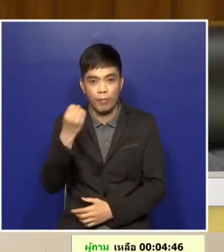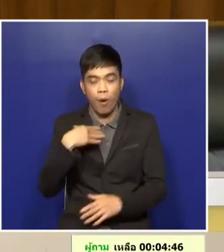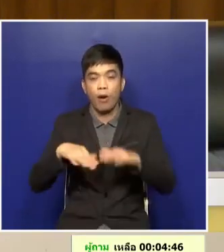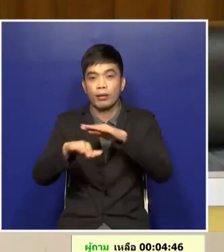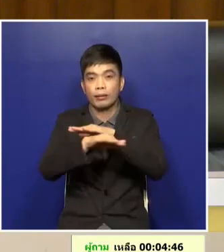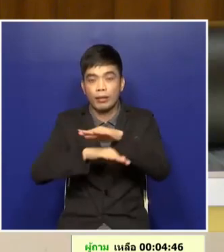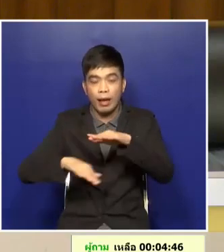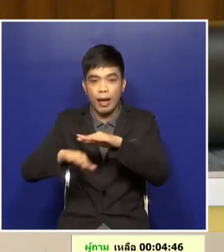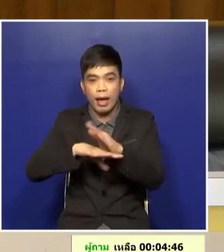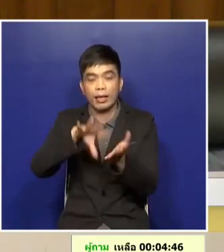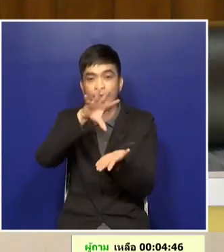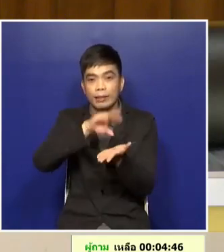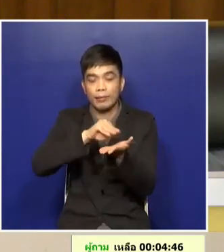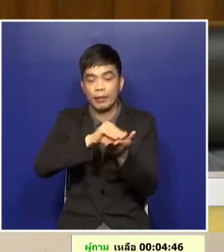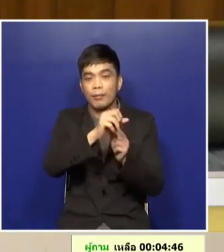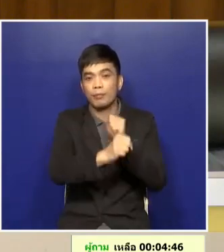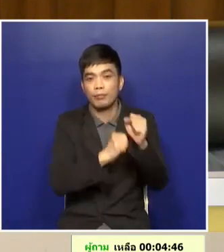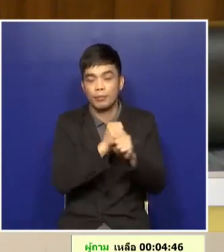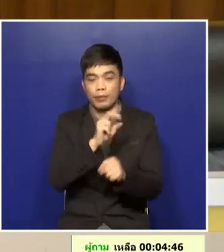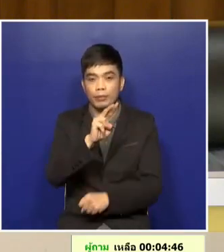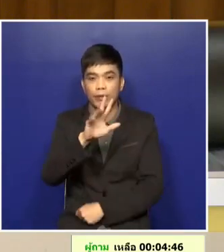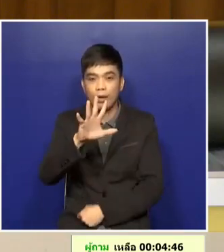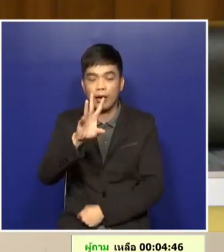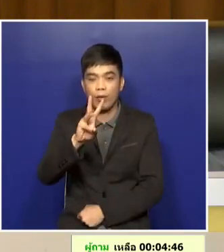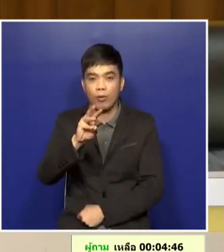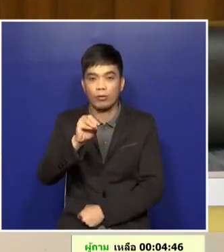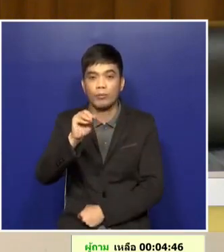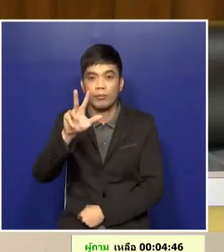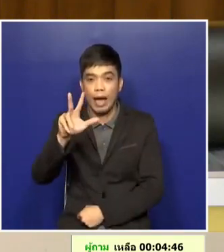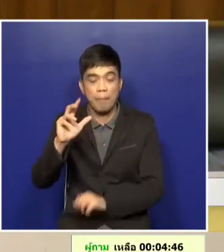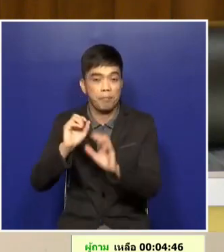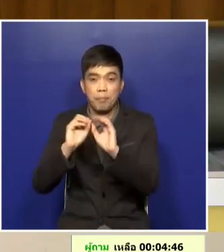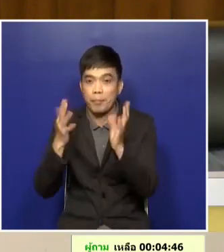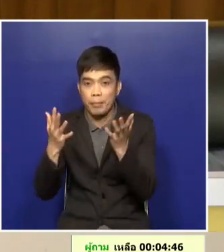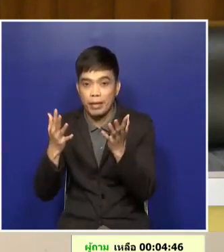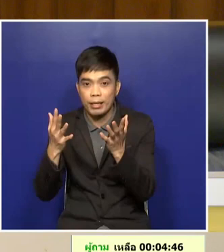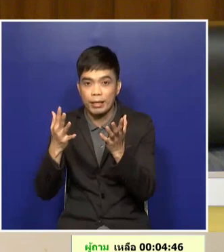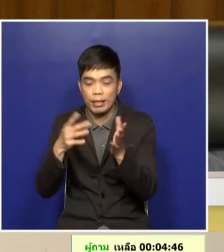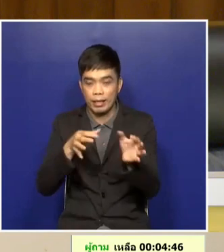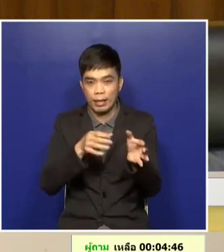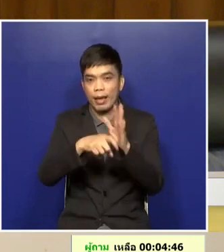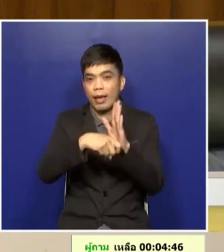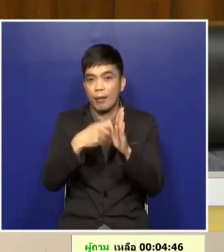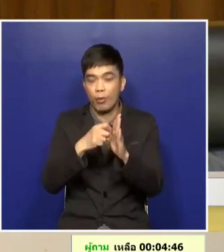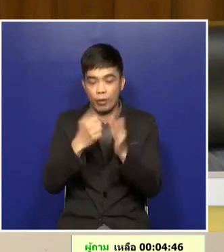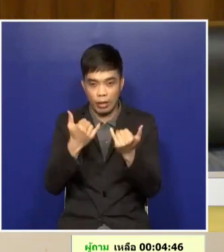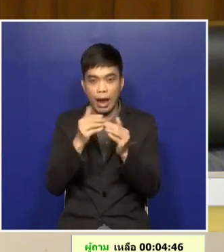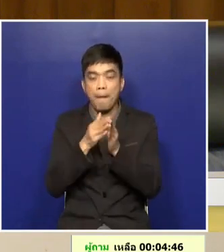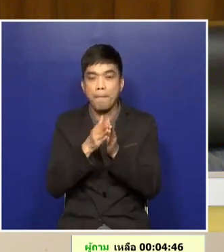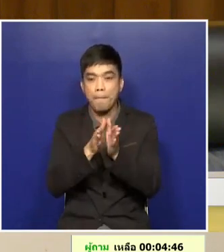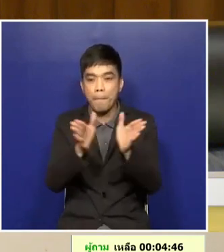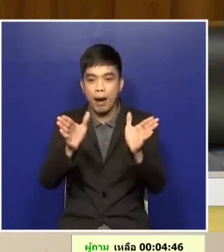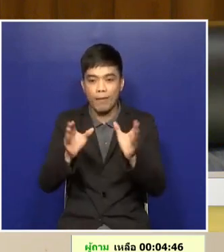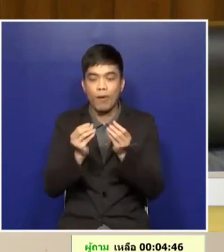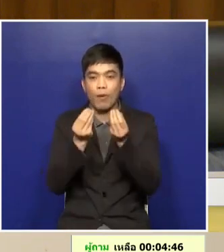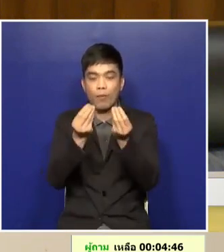ที่ปี62ที่เรายังปี63ที่เรายังไม่มีนั้นเนี่ยก็เราก็เปิดกว้างให้แล้วนะครับว่าก็สาม